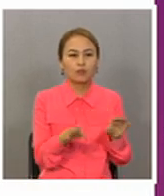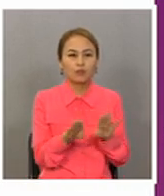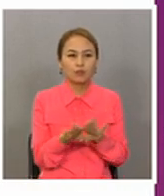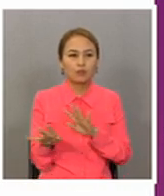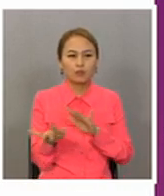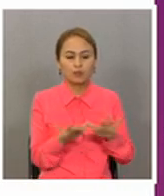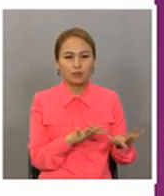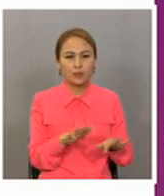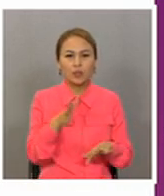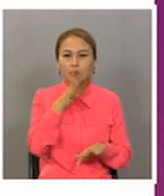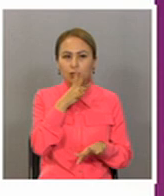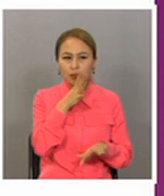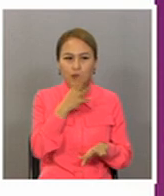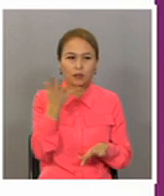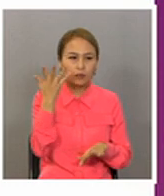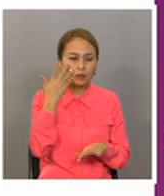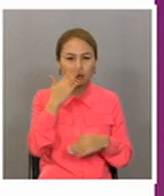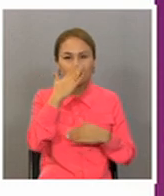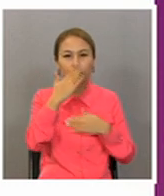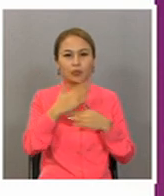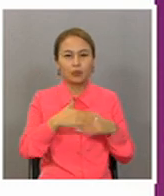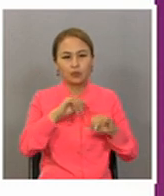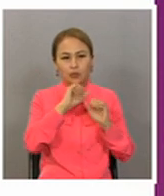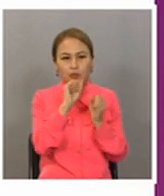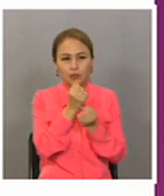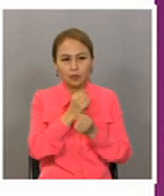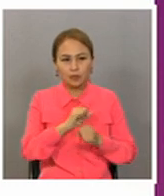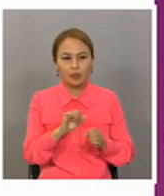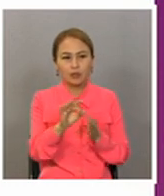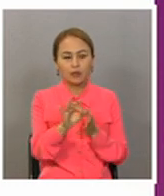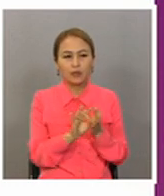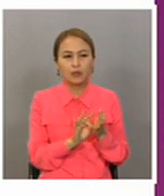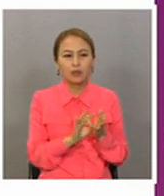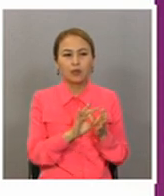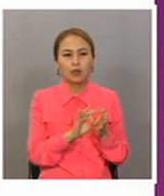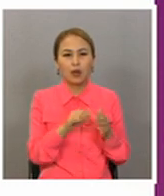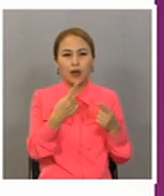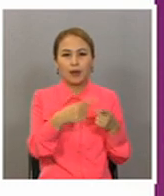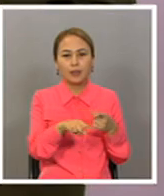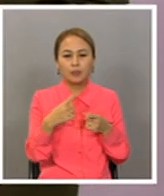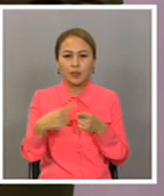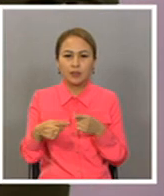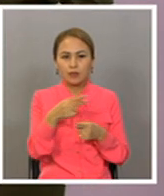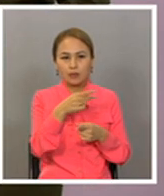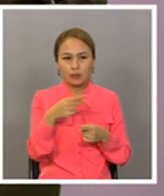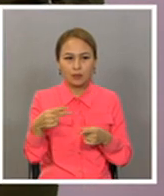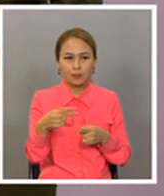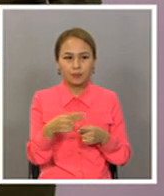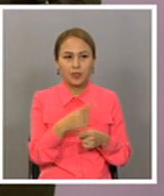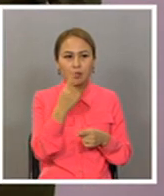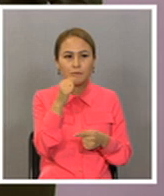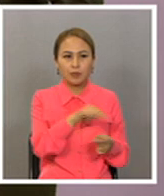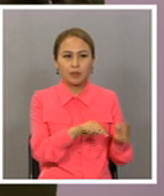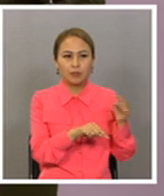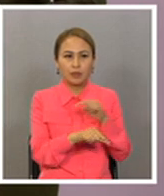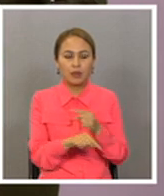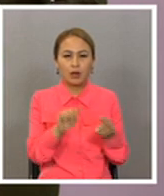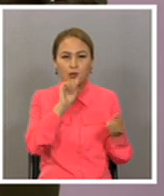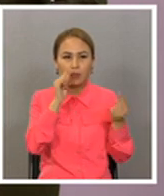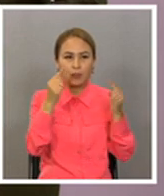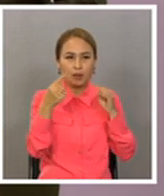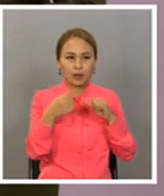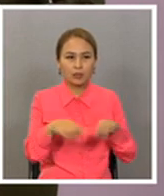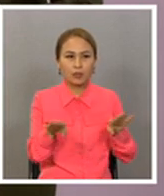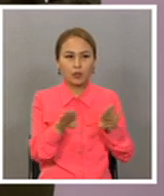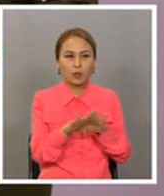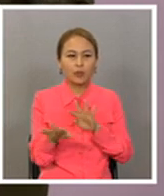қозғалысы кезінде жақындау жылдамдығы жылдамдықтардың айырмасына тең. Бір-біріне қарама-қарсы